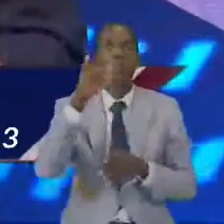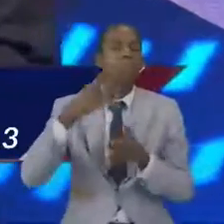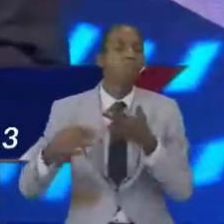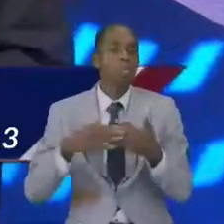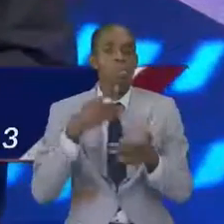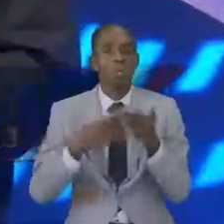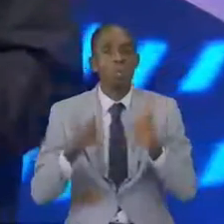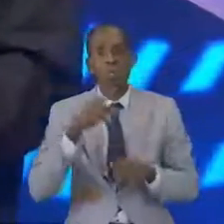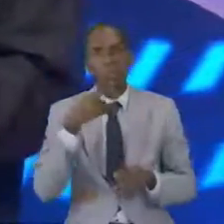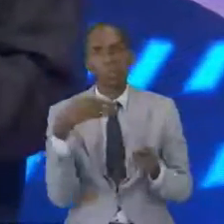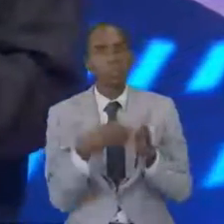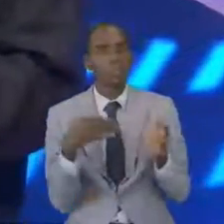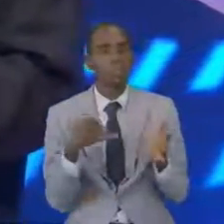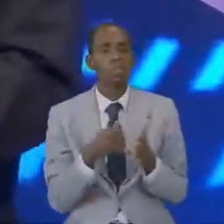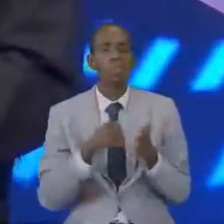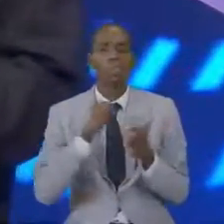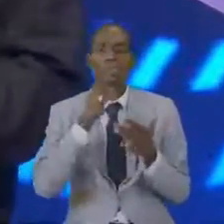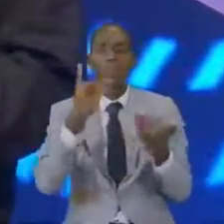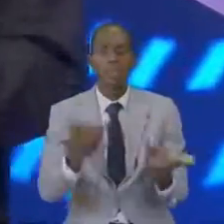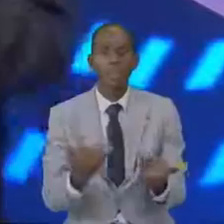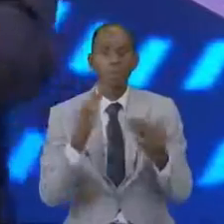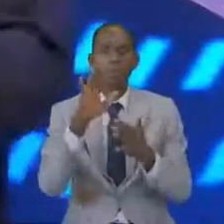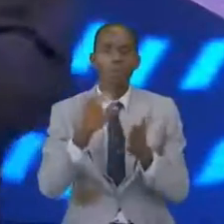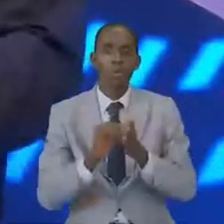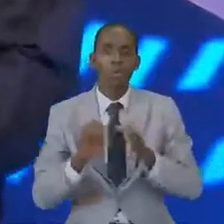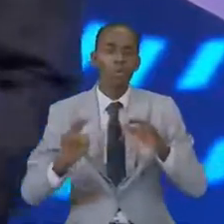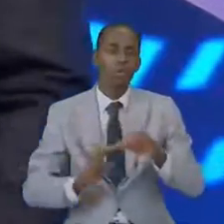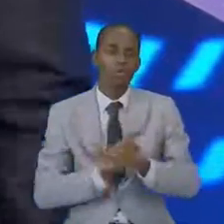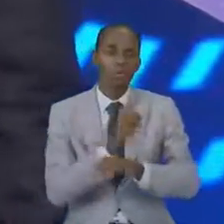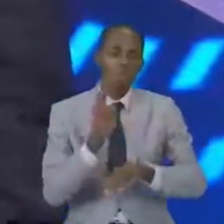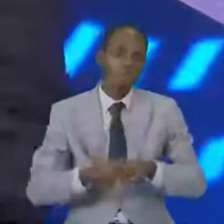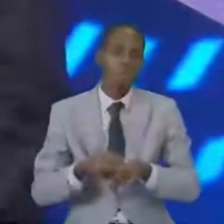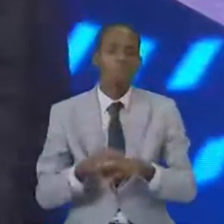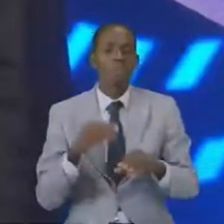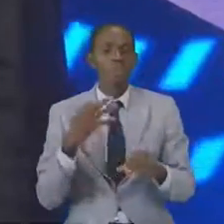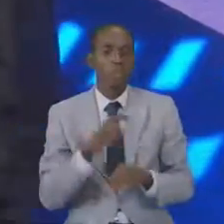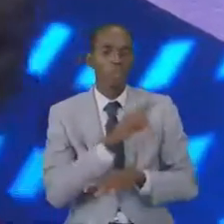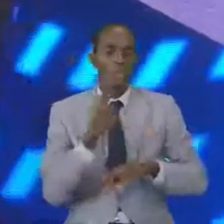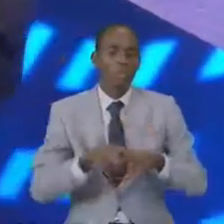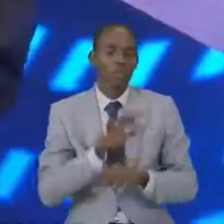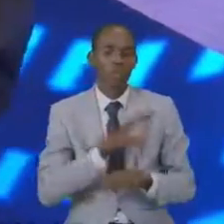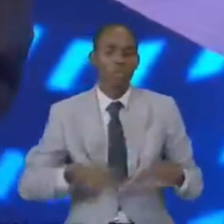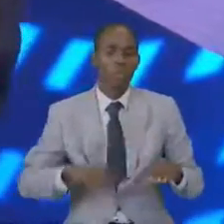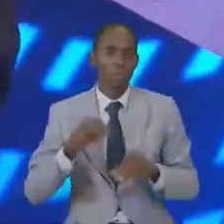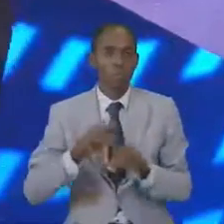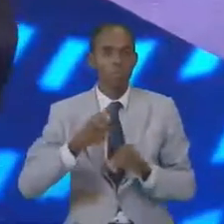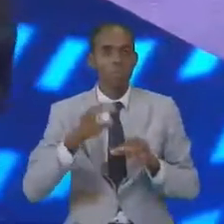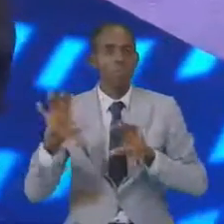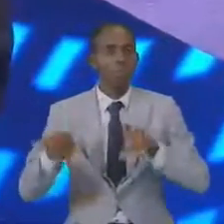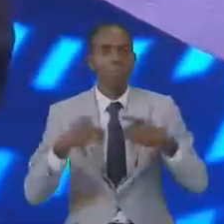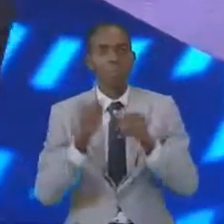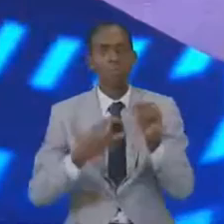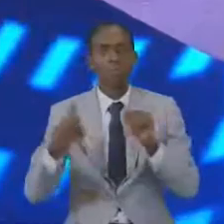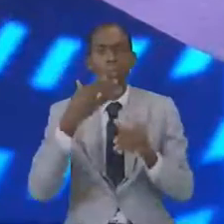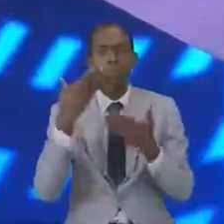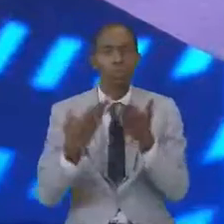maintenant c'est votre nature une nouvelle nature la nature de Christ est en vous qui est allé partout faisant le bien guérisseur tout ce qui était